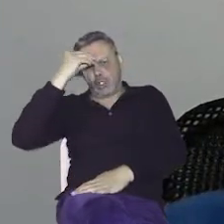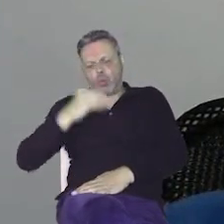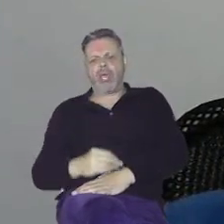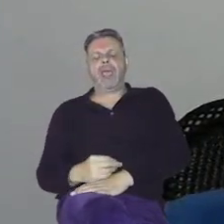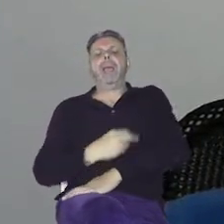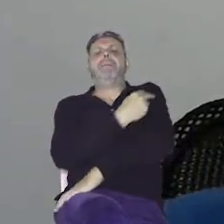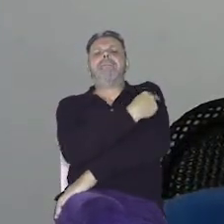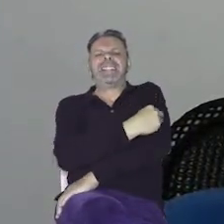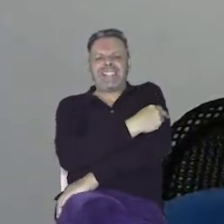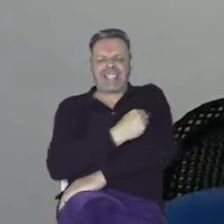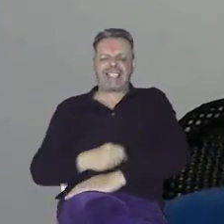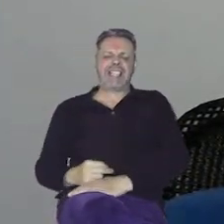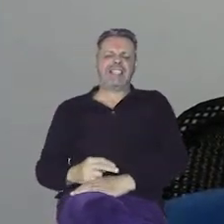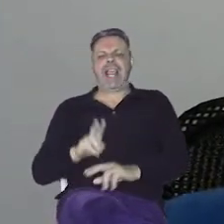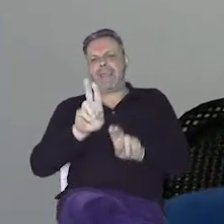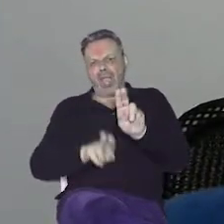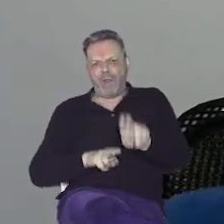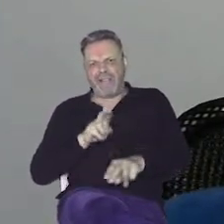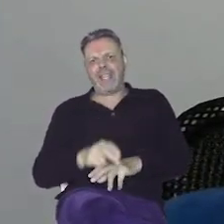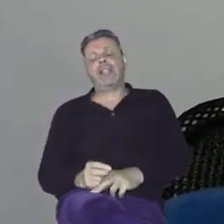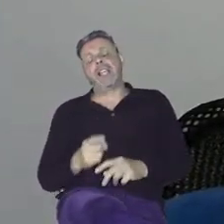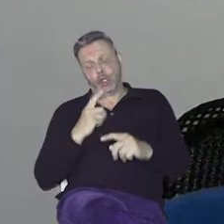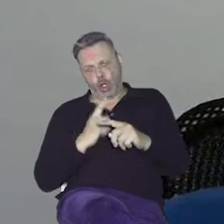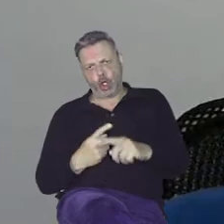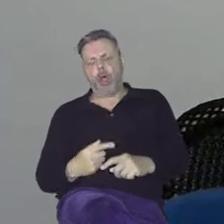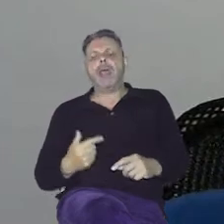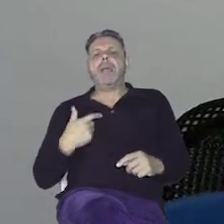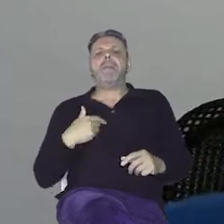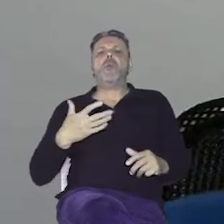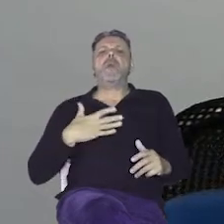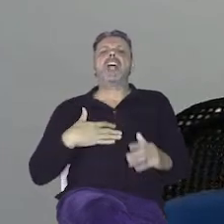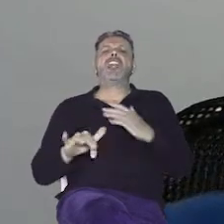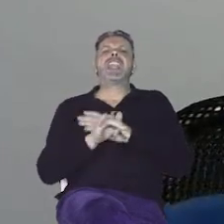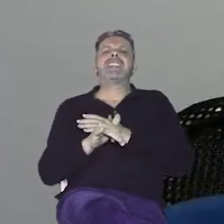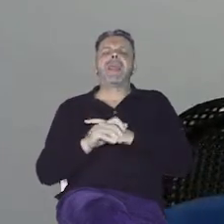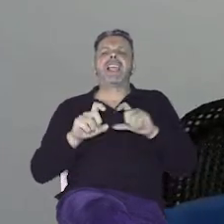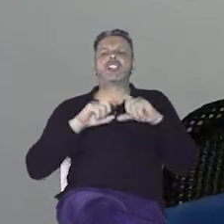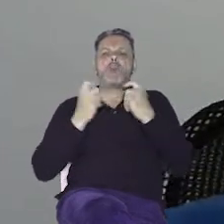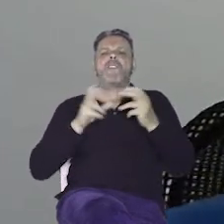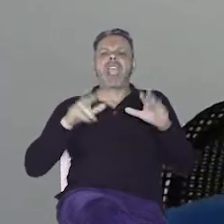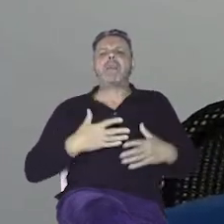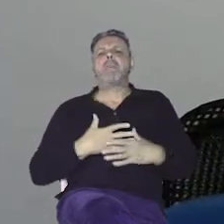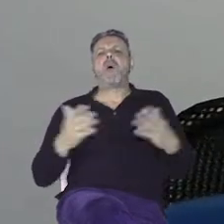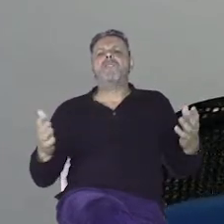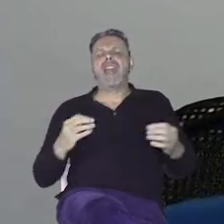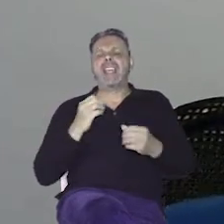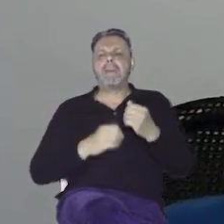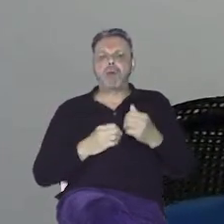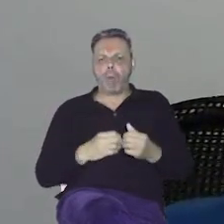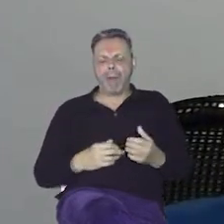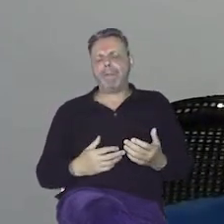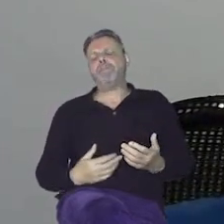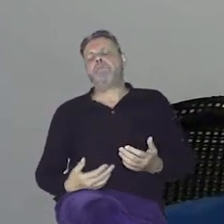medicinske sestre, njegovateljice. Da, mi u naših 11 domova imamo veliki problem, problem s kojim se